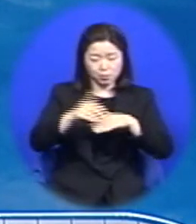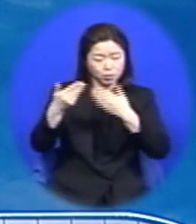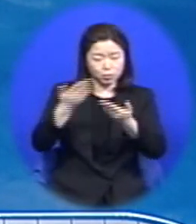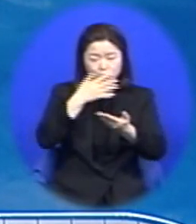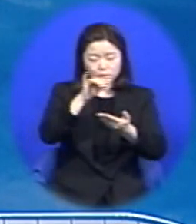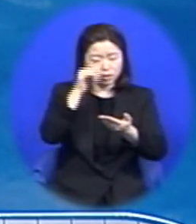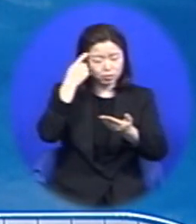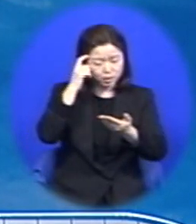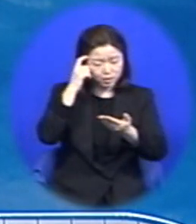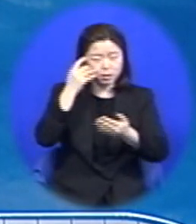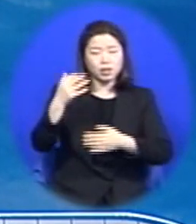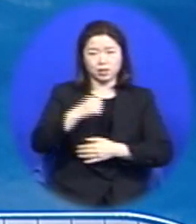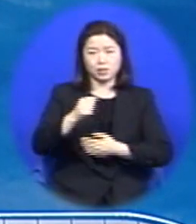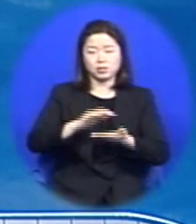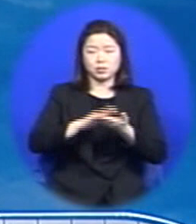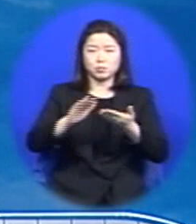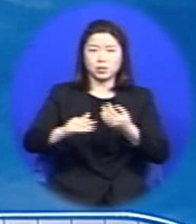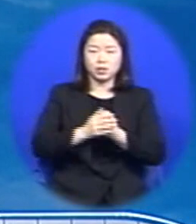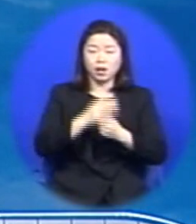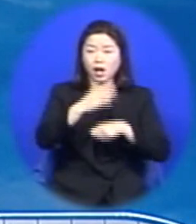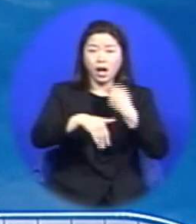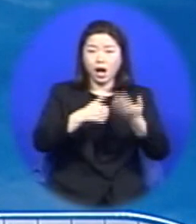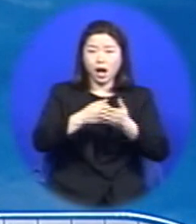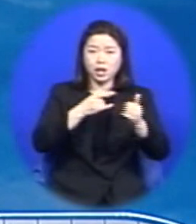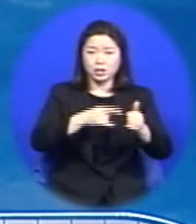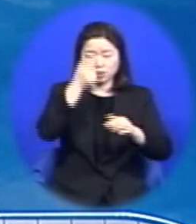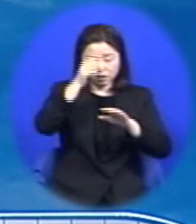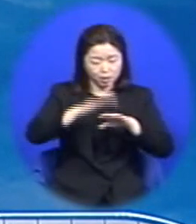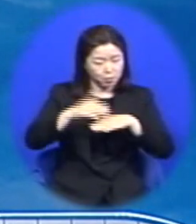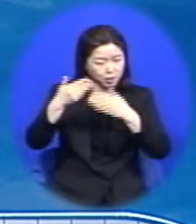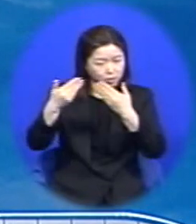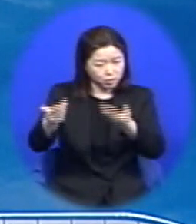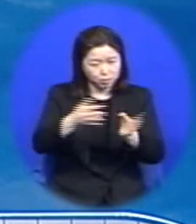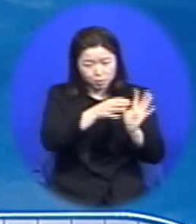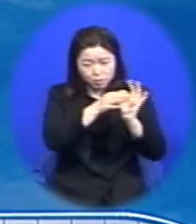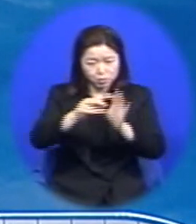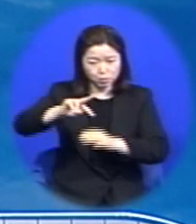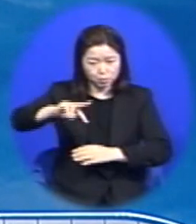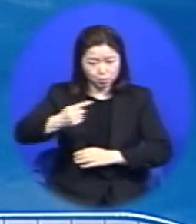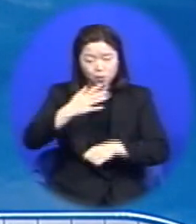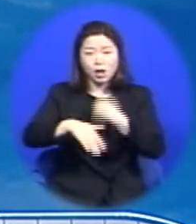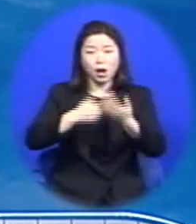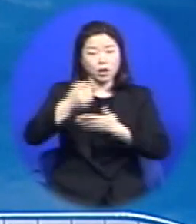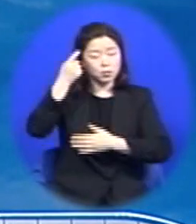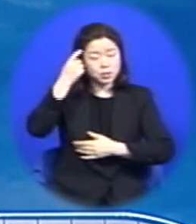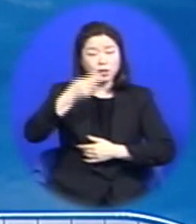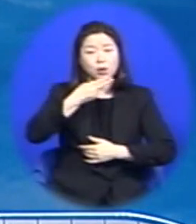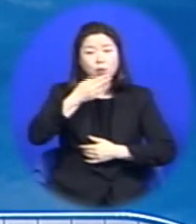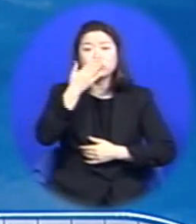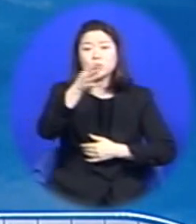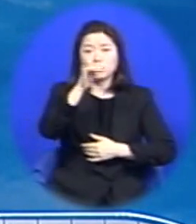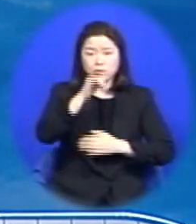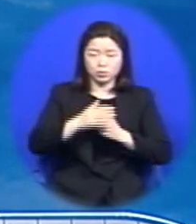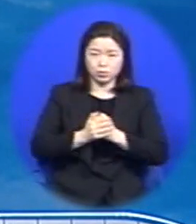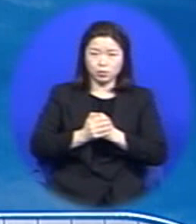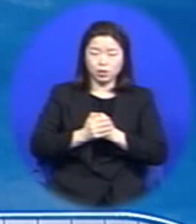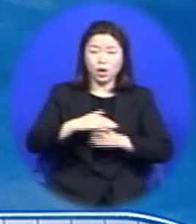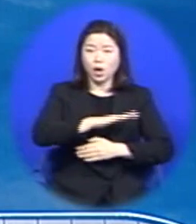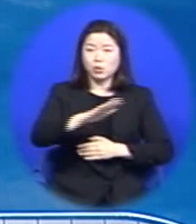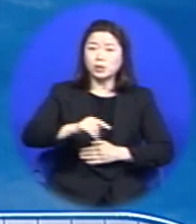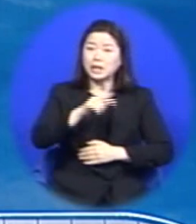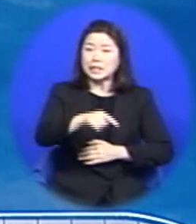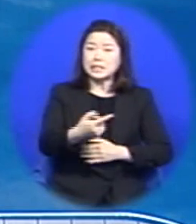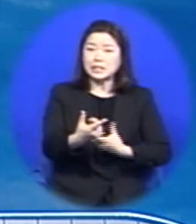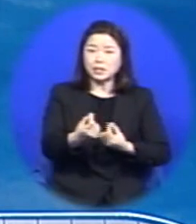했습니다. 하나님께 예배 드리면서도 하나님 생각을 안 할 수 있겠구나. 우리가 이런 예배를 하나님께 아무리